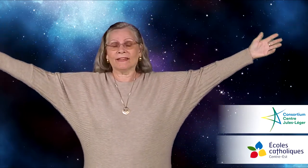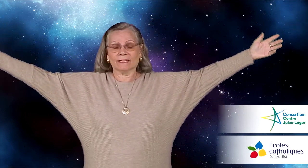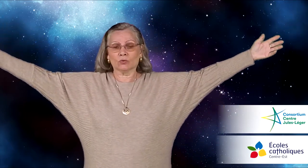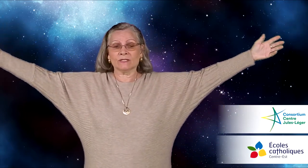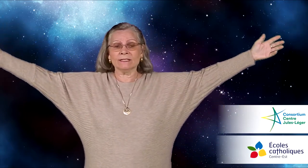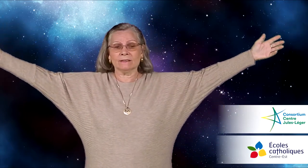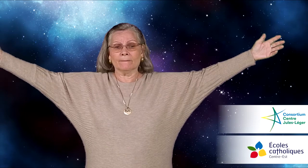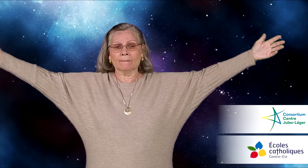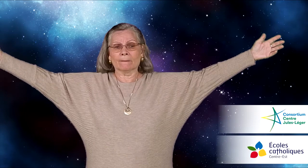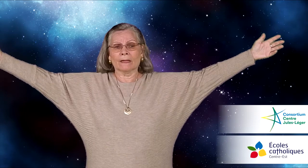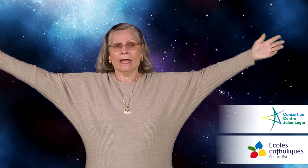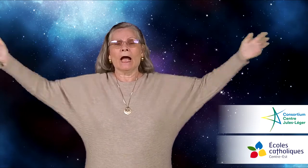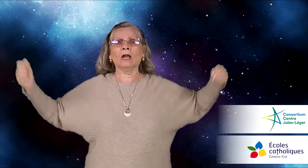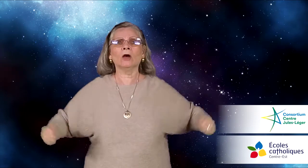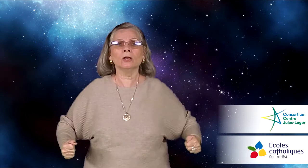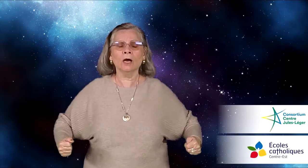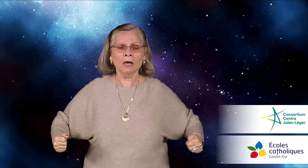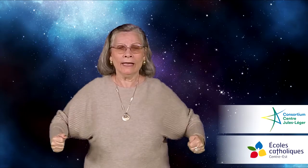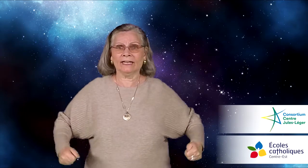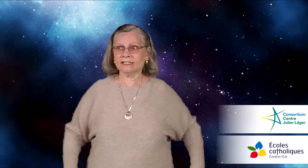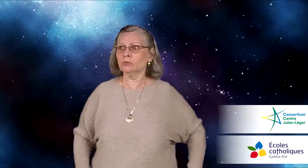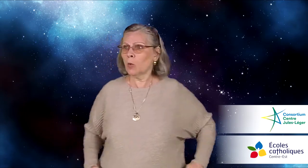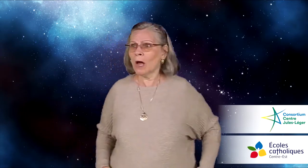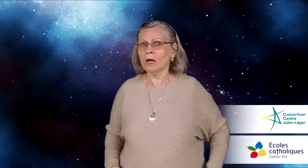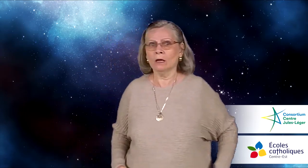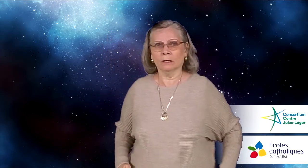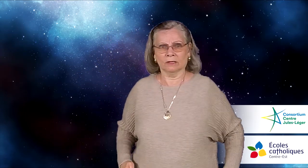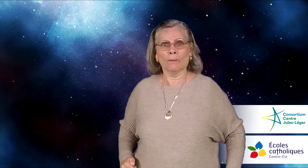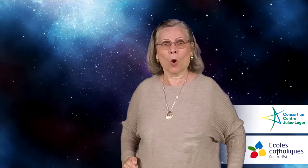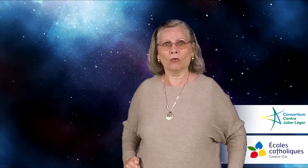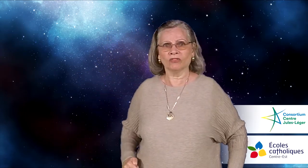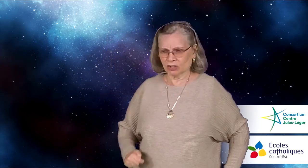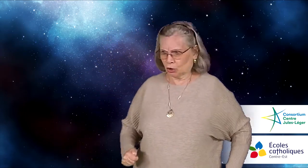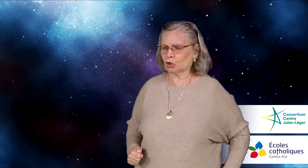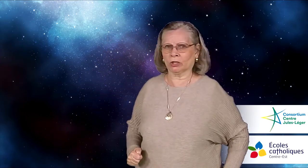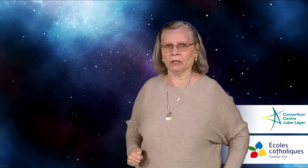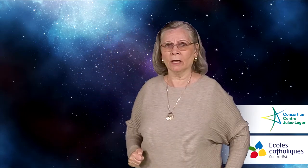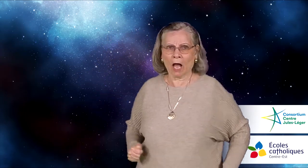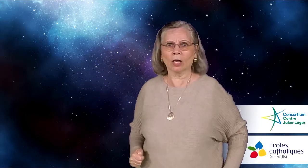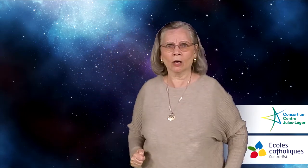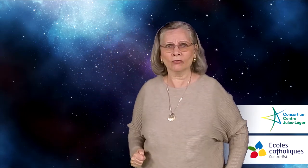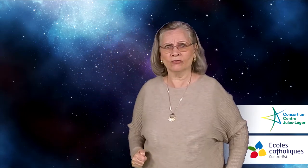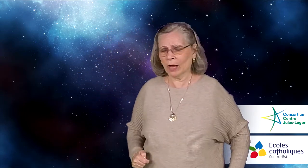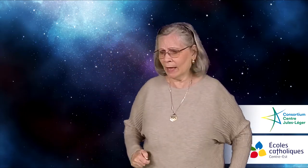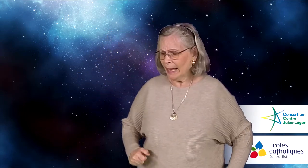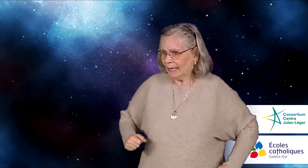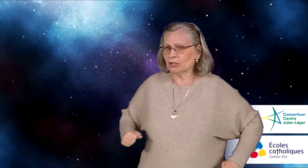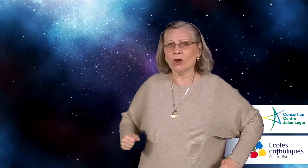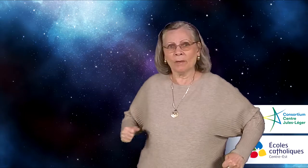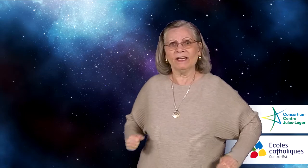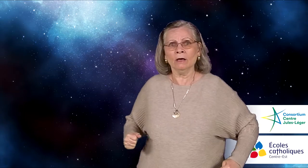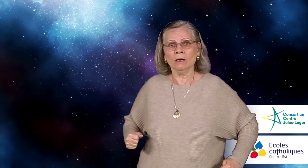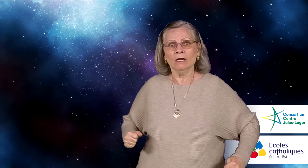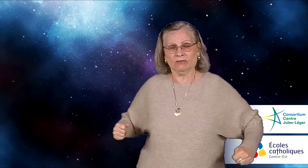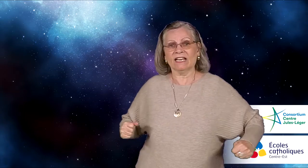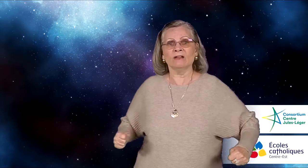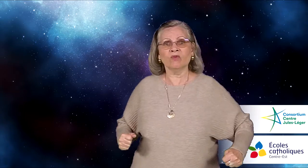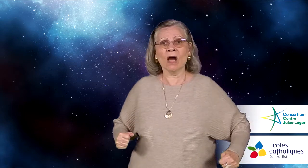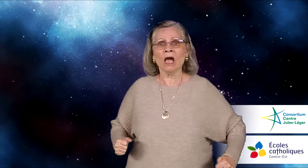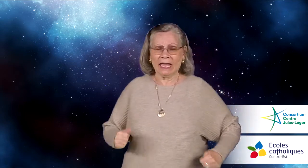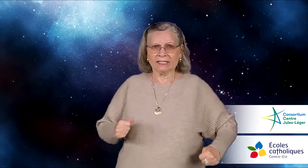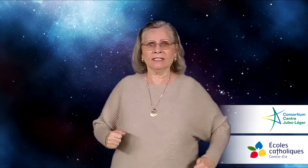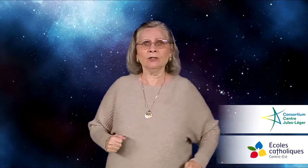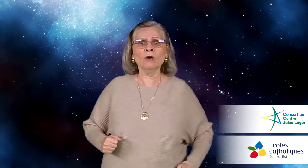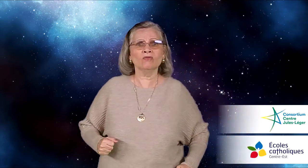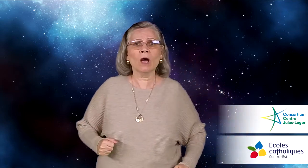autres planètes aussi. » Alors, là, elle a Ouh! » Mauve s'est choquée, encore une fois. Elle a dit, « Oh, bien là, vous allez